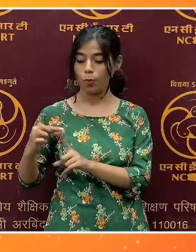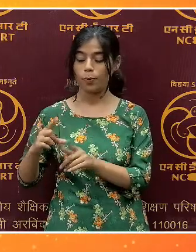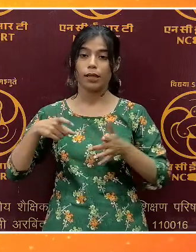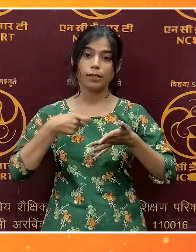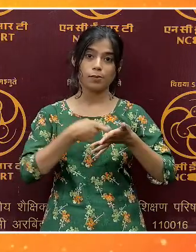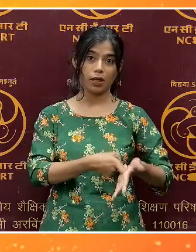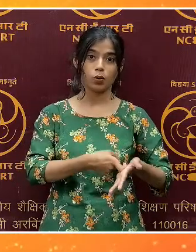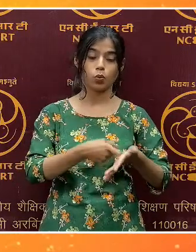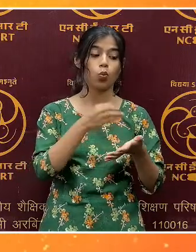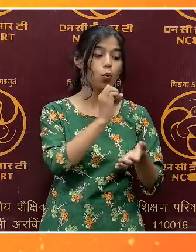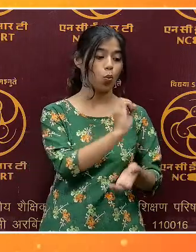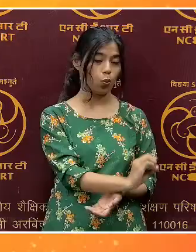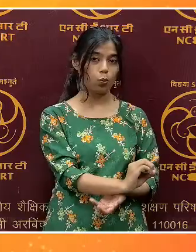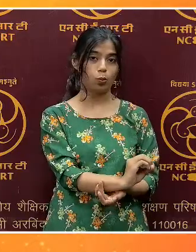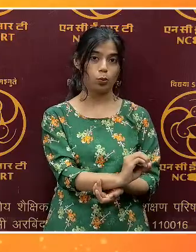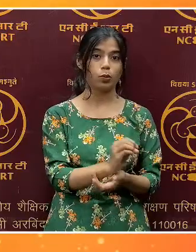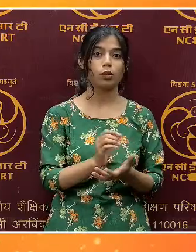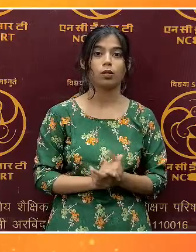जी